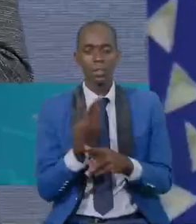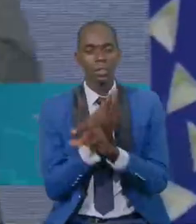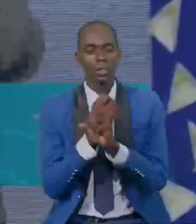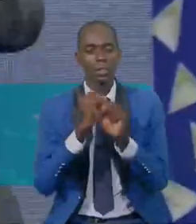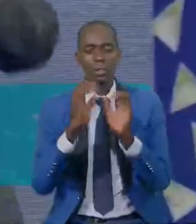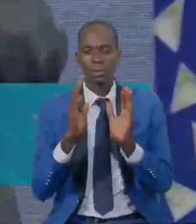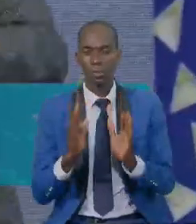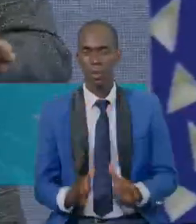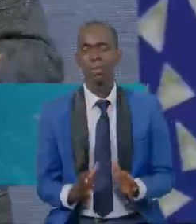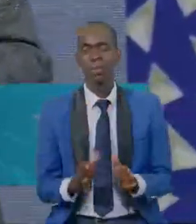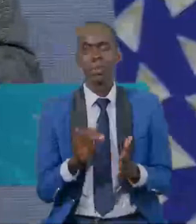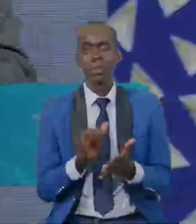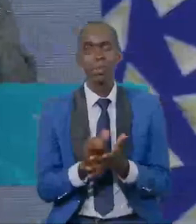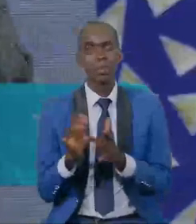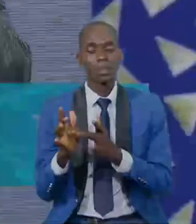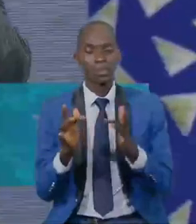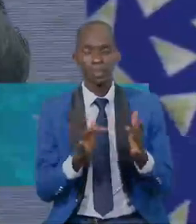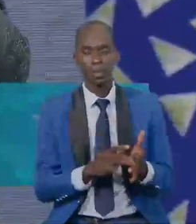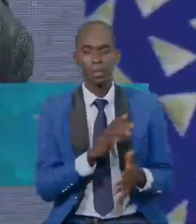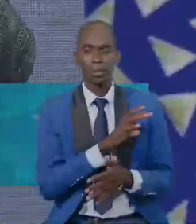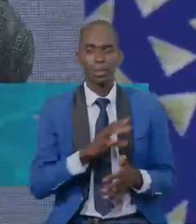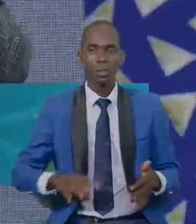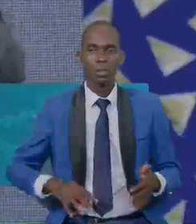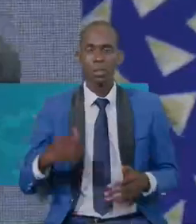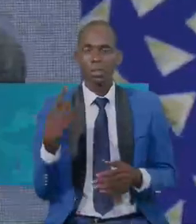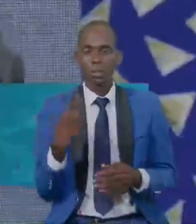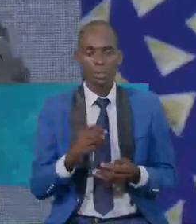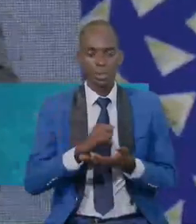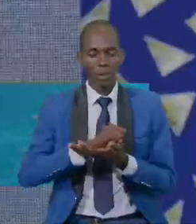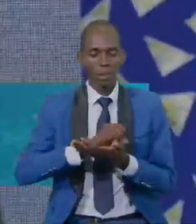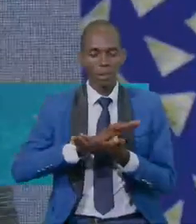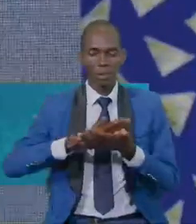Que Jésus-Christ est le rédempteur.